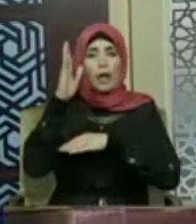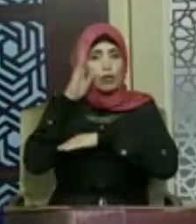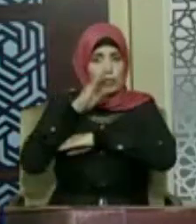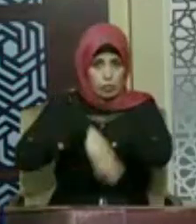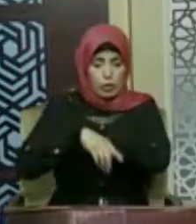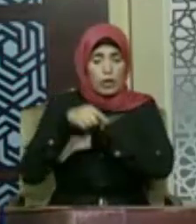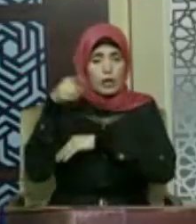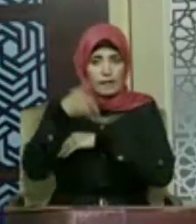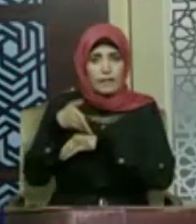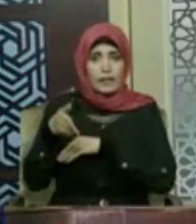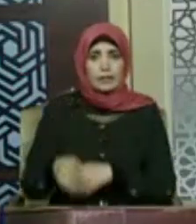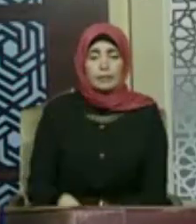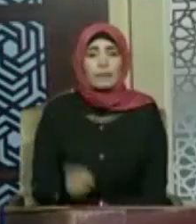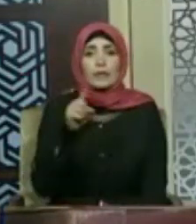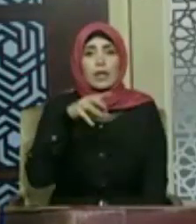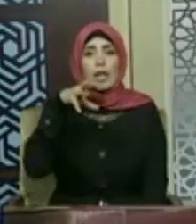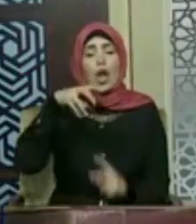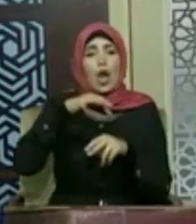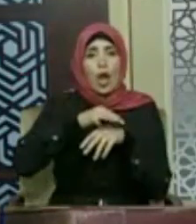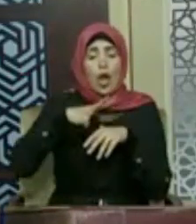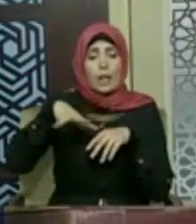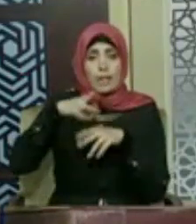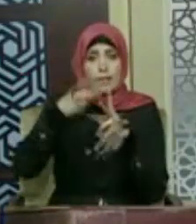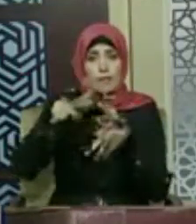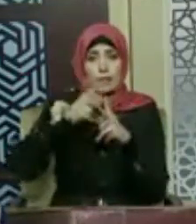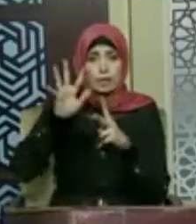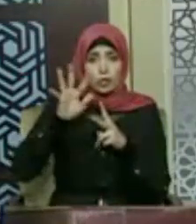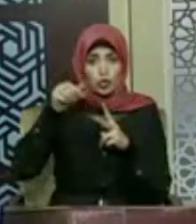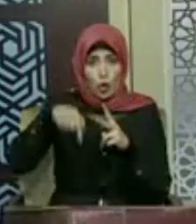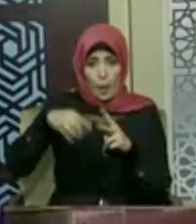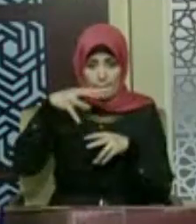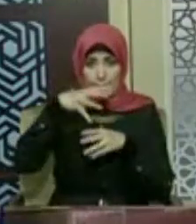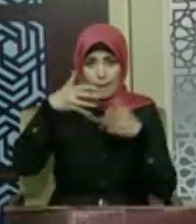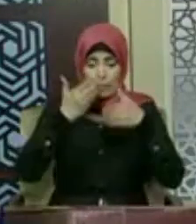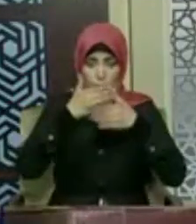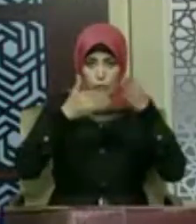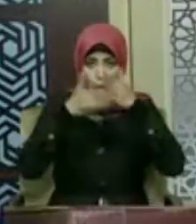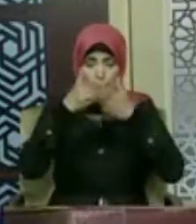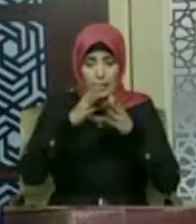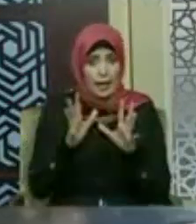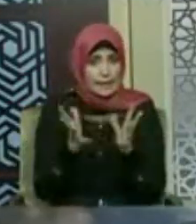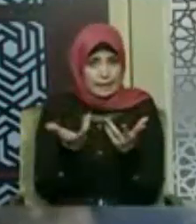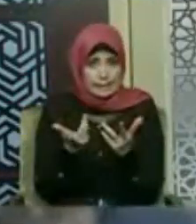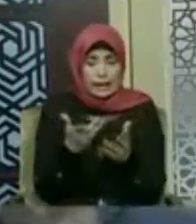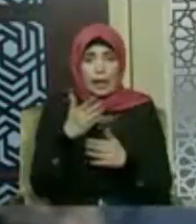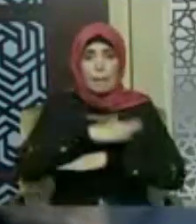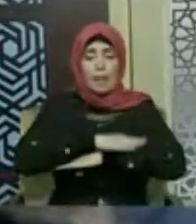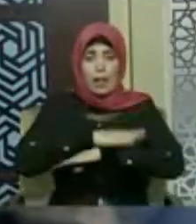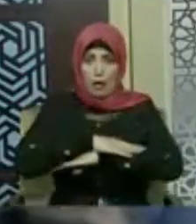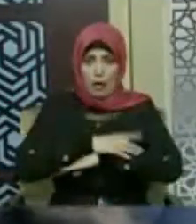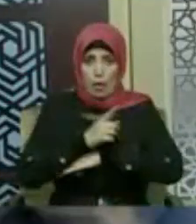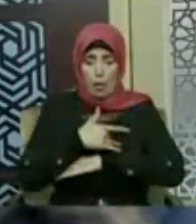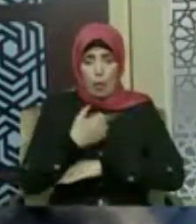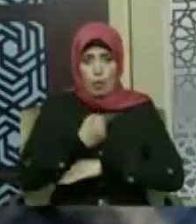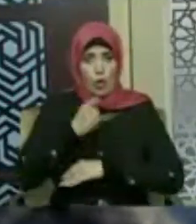الأمم، إنما تبنى بالقيم وبالشهامة